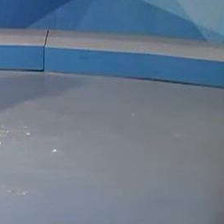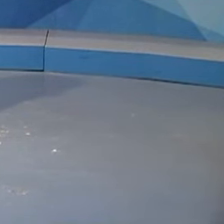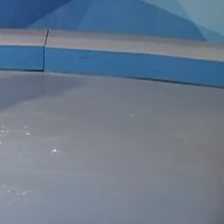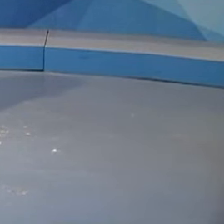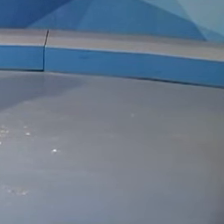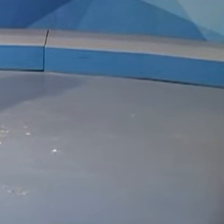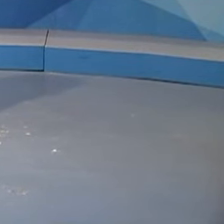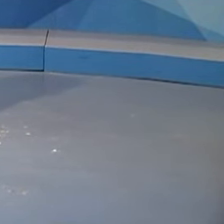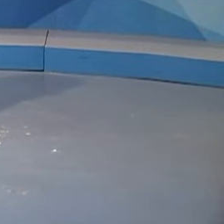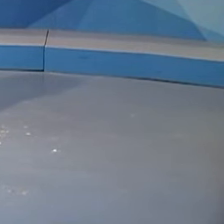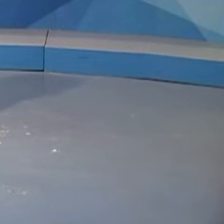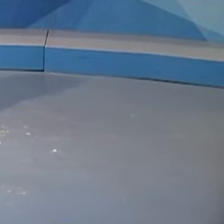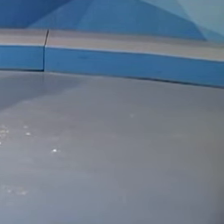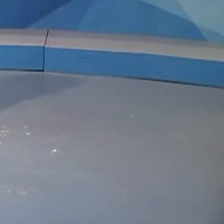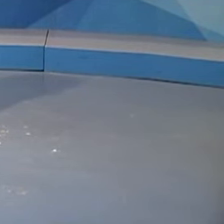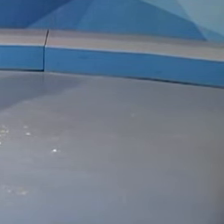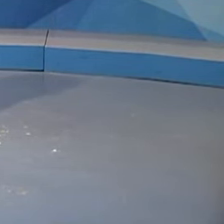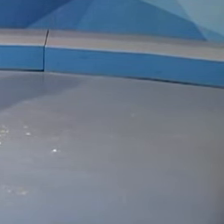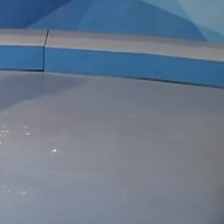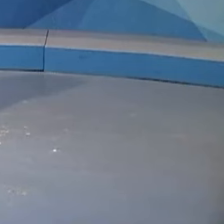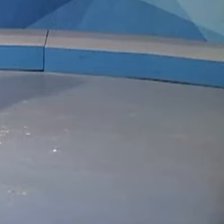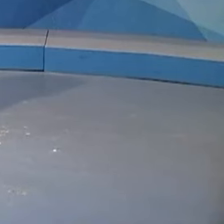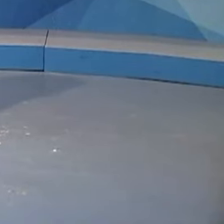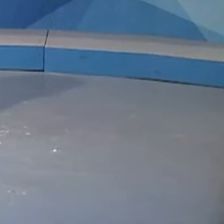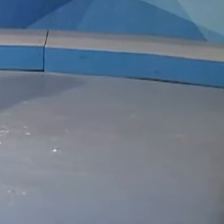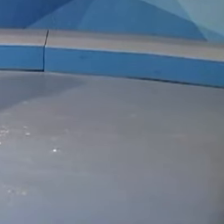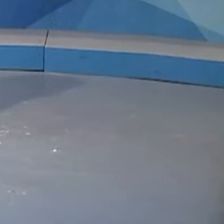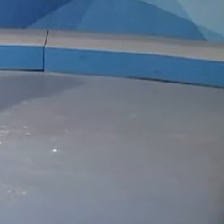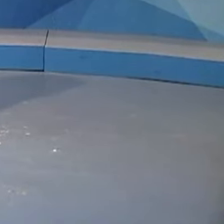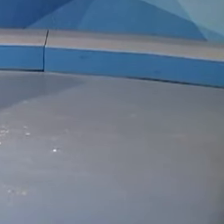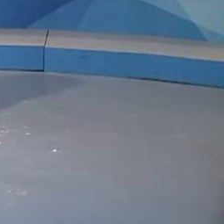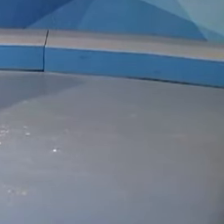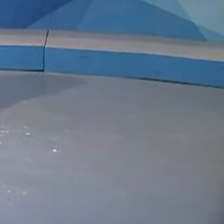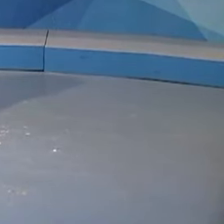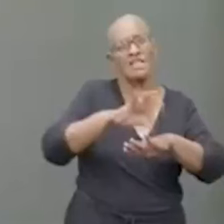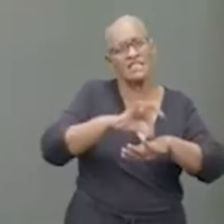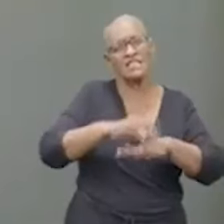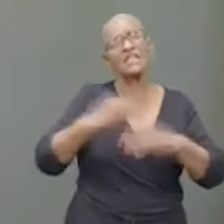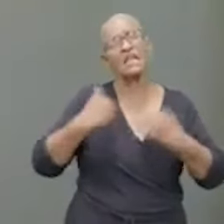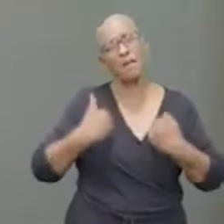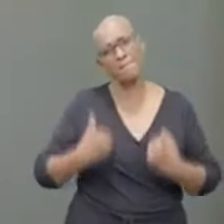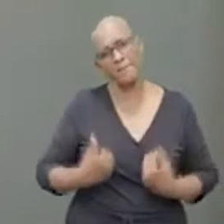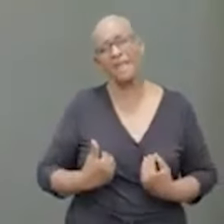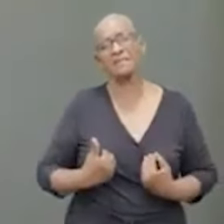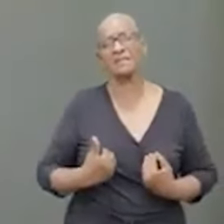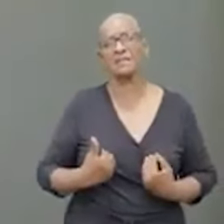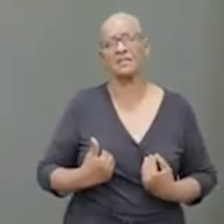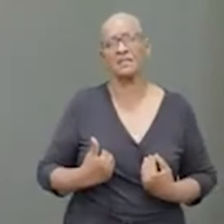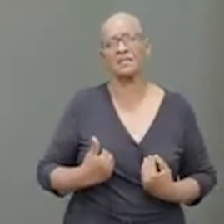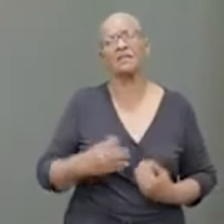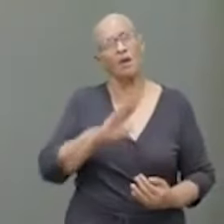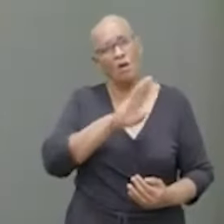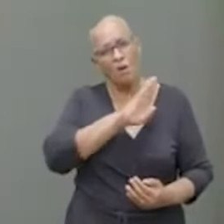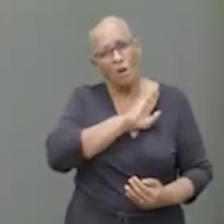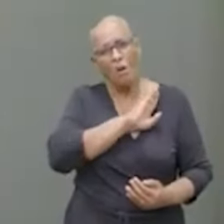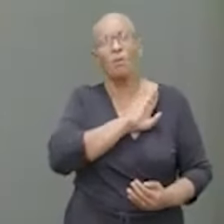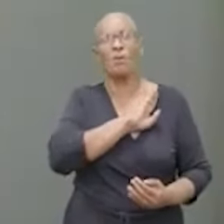worden om te kiezen voor de gespecialiseerde opleidingen binnen de zorg. Zodat je ook